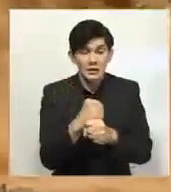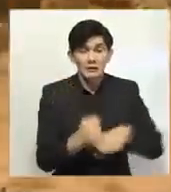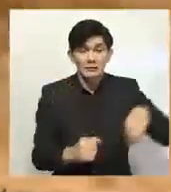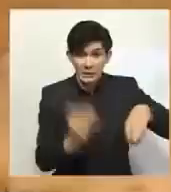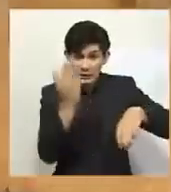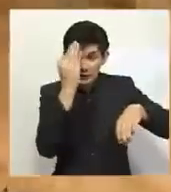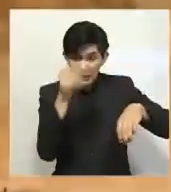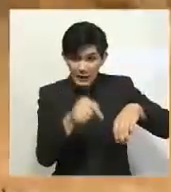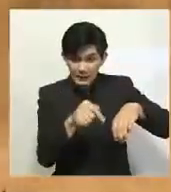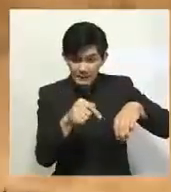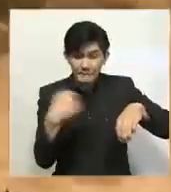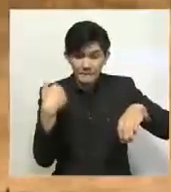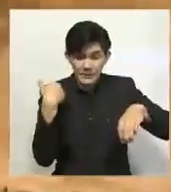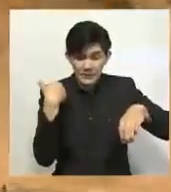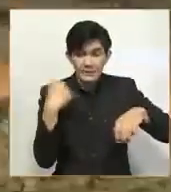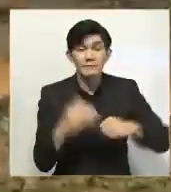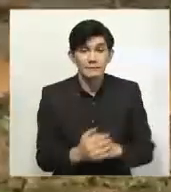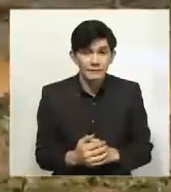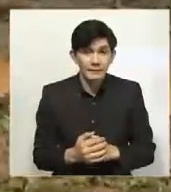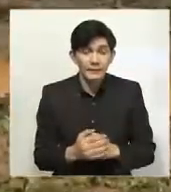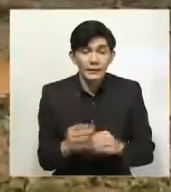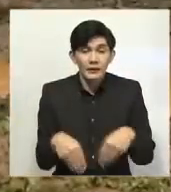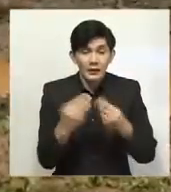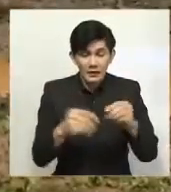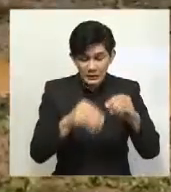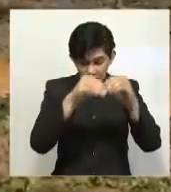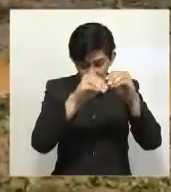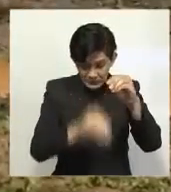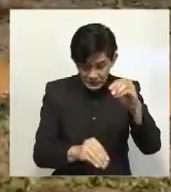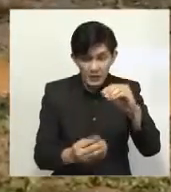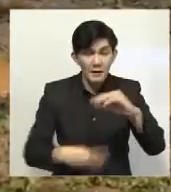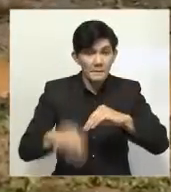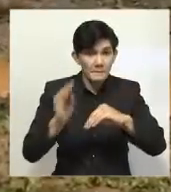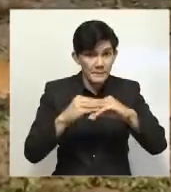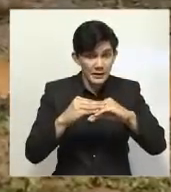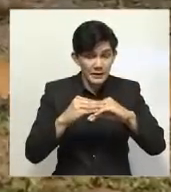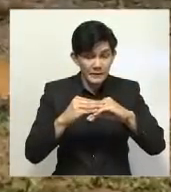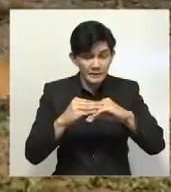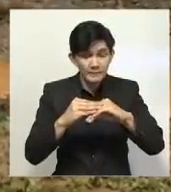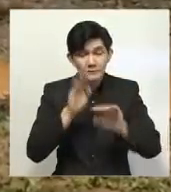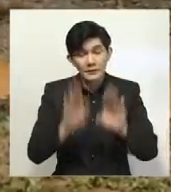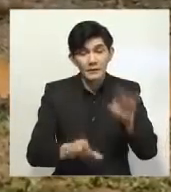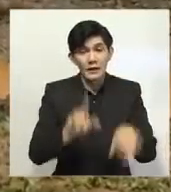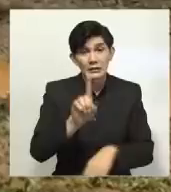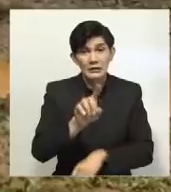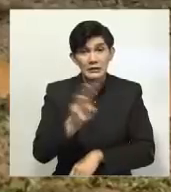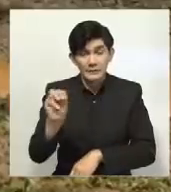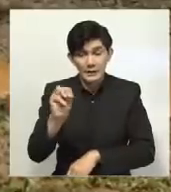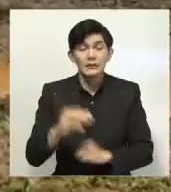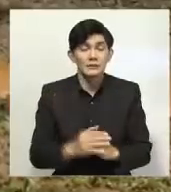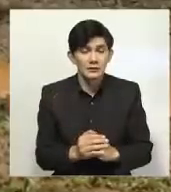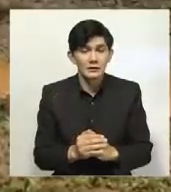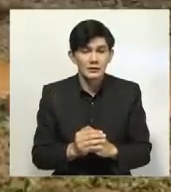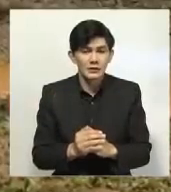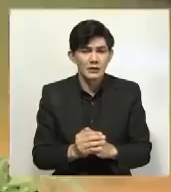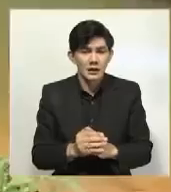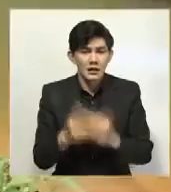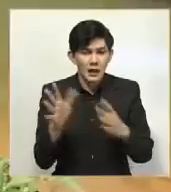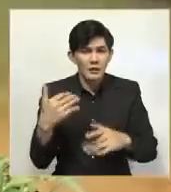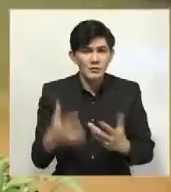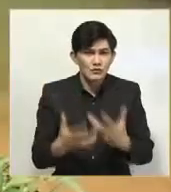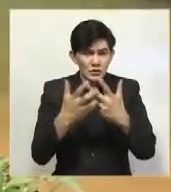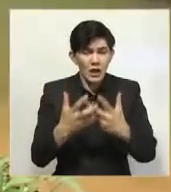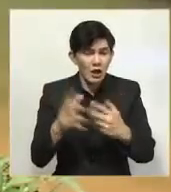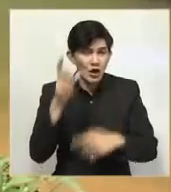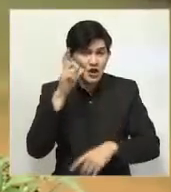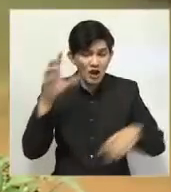ถ้ำทรายทองทั้ง3ช่องทางให้มีความลึกเพิ่มอีกจากเดิมครับประมาณ1เมตรก่อนดำเนินการติดตั้งเครื่องสูบน้ำ